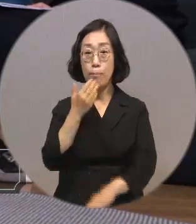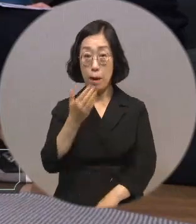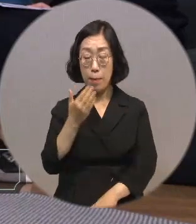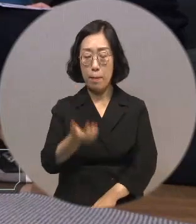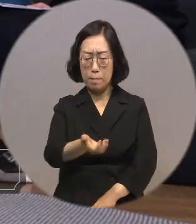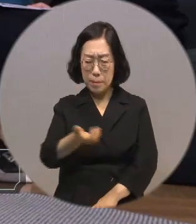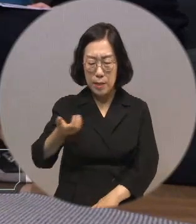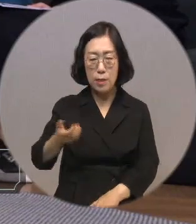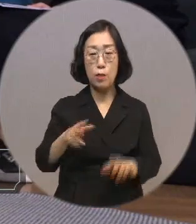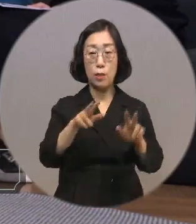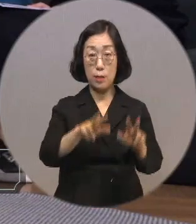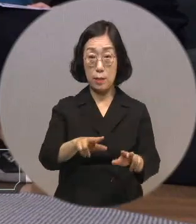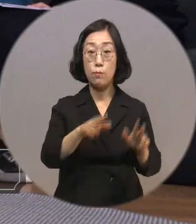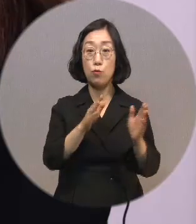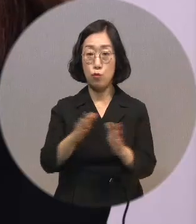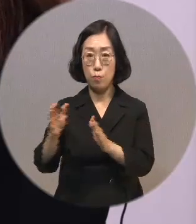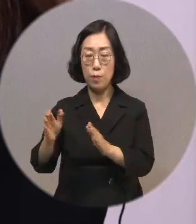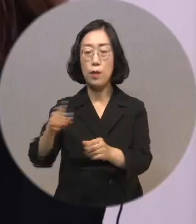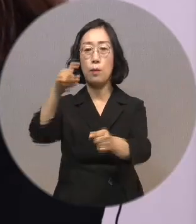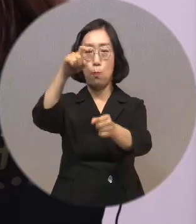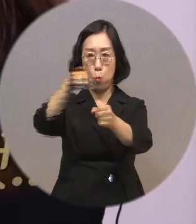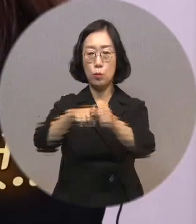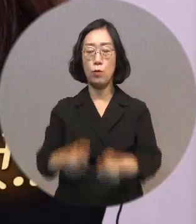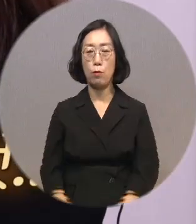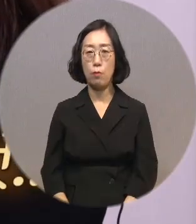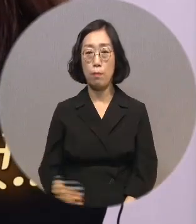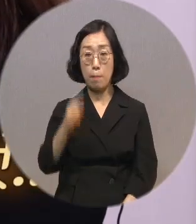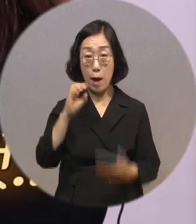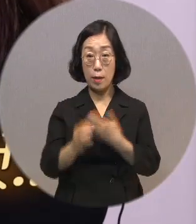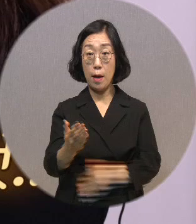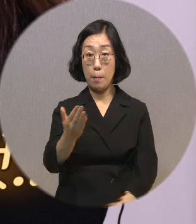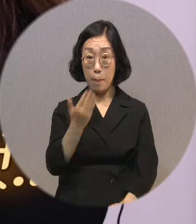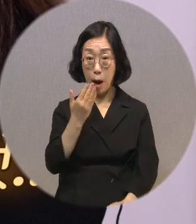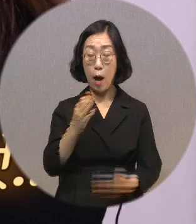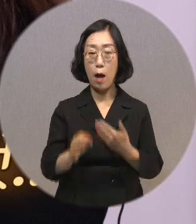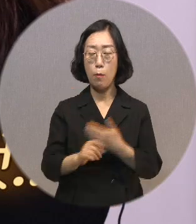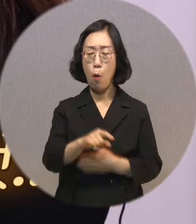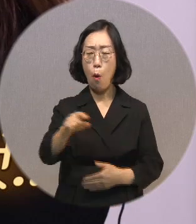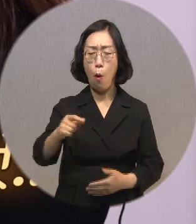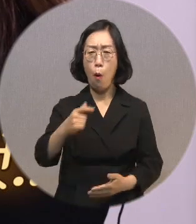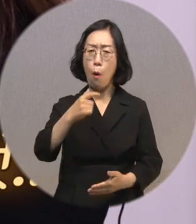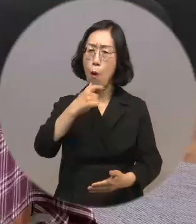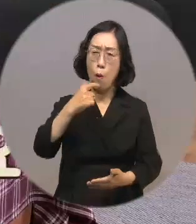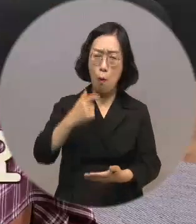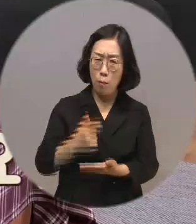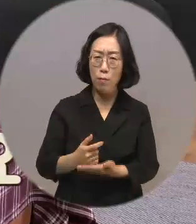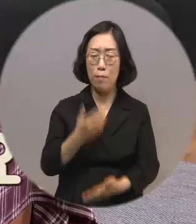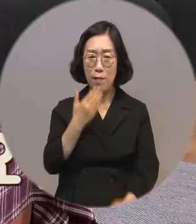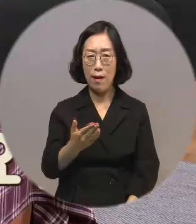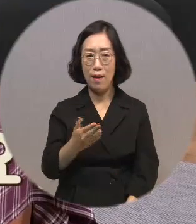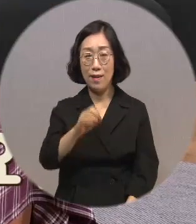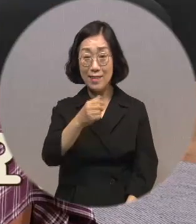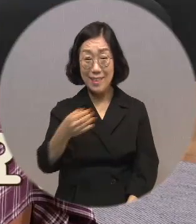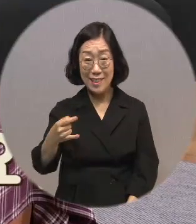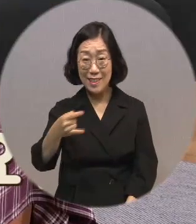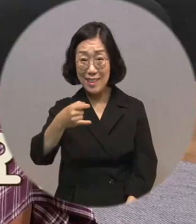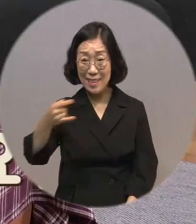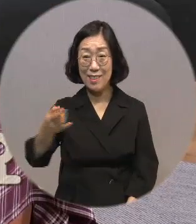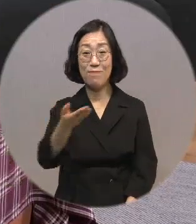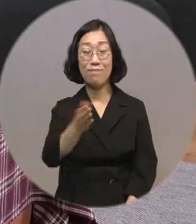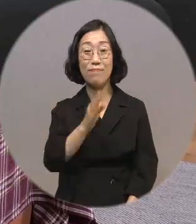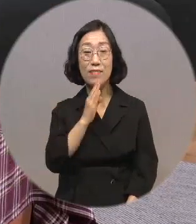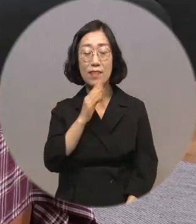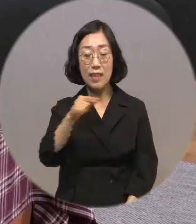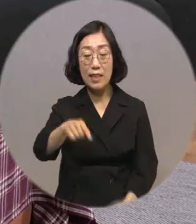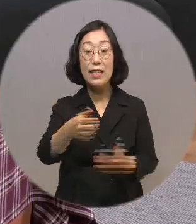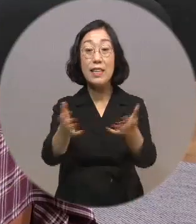준비하는 게 저희의 이제 향후 목적입니다. 만약 그런 순간이 온다면 그분들한테도 진짜 감격적인 순간일 것 같은 게 은희 씨도 그런 꿈을 갖고 있습니까?